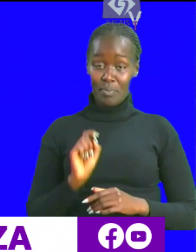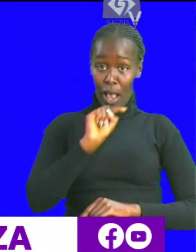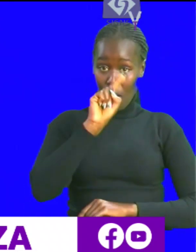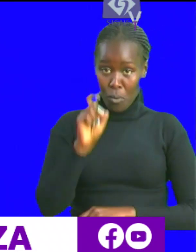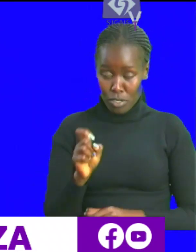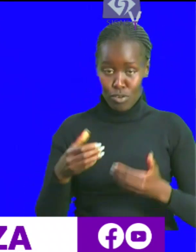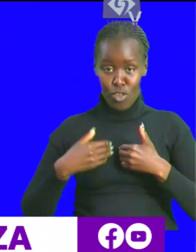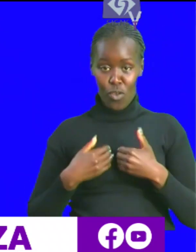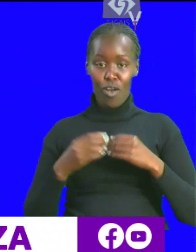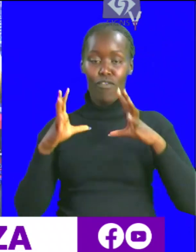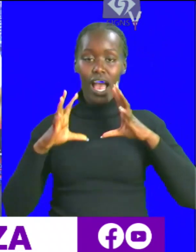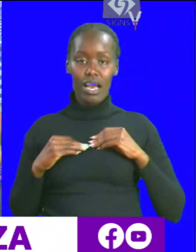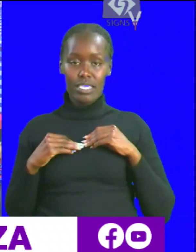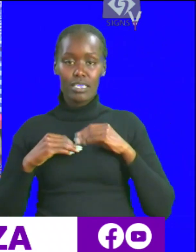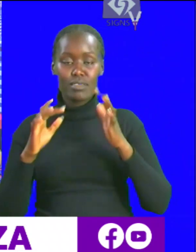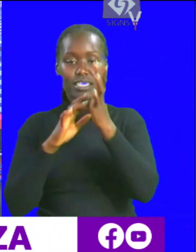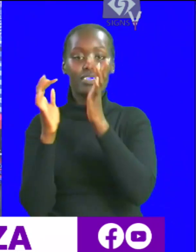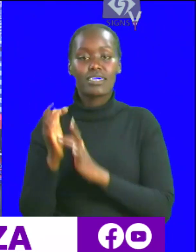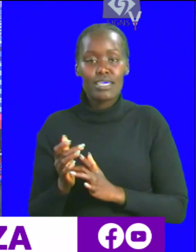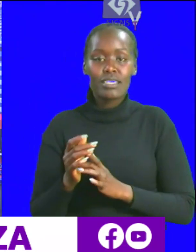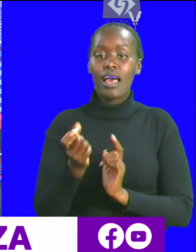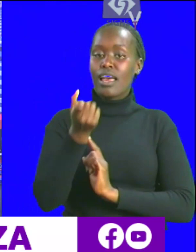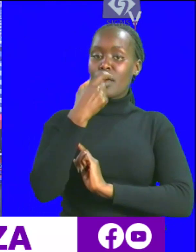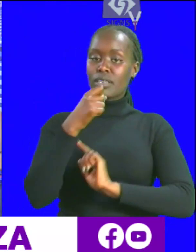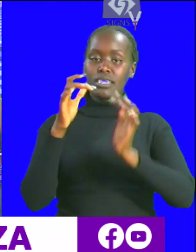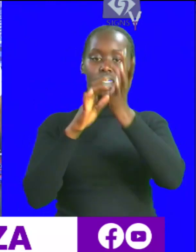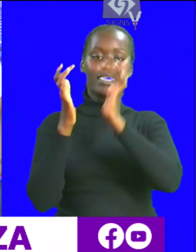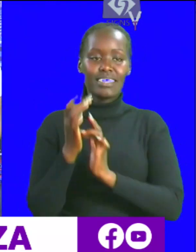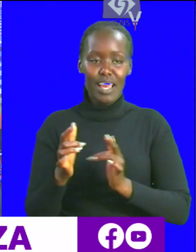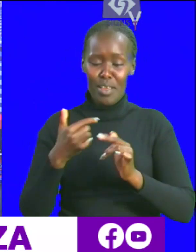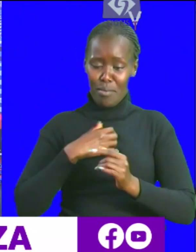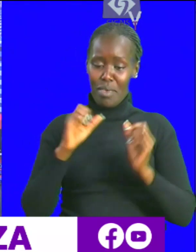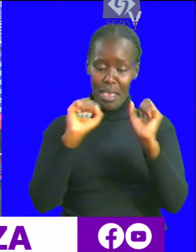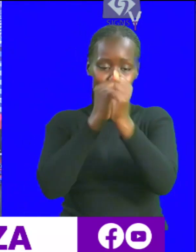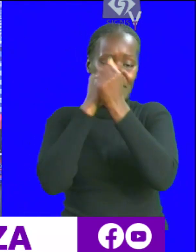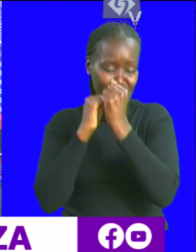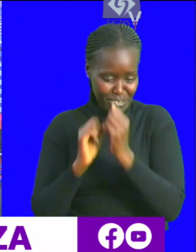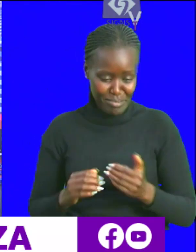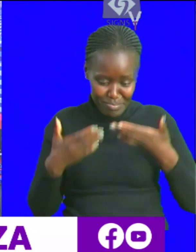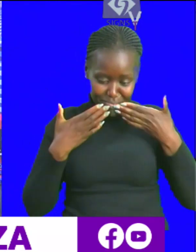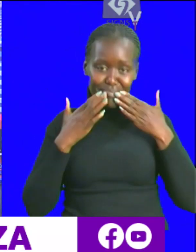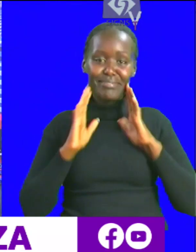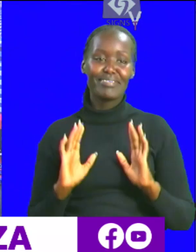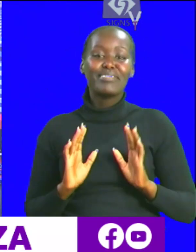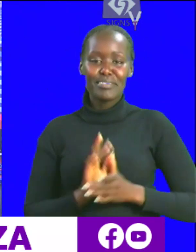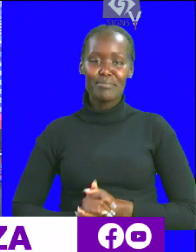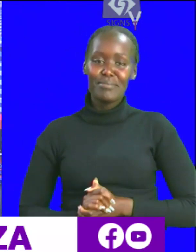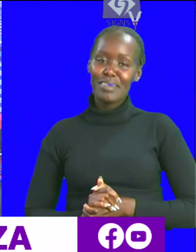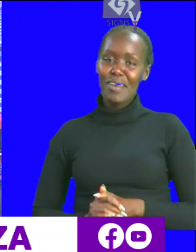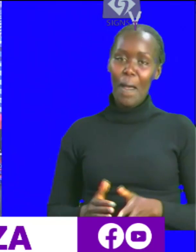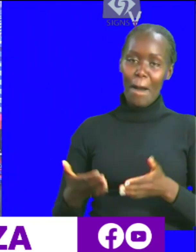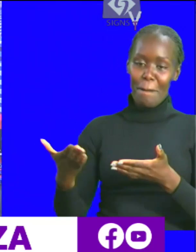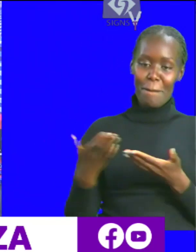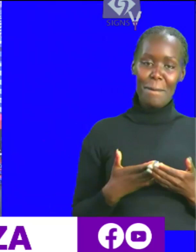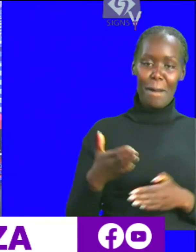sawa. Hiyo sasa tumeona aje. Umetuambulia nini? Mbona unatufanyia hivi? Inanikumbusha mbali sana. Because I remember the last time